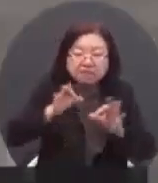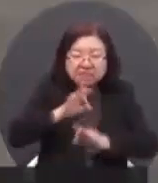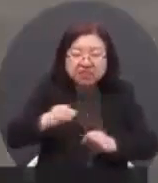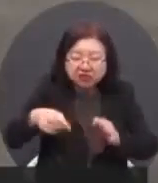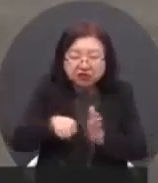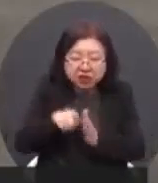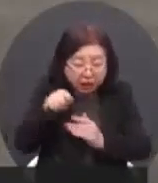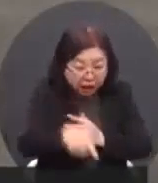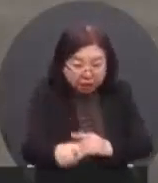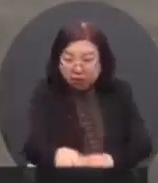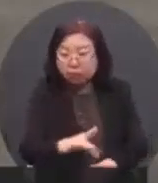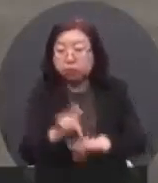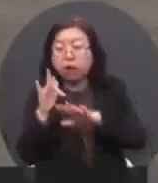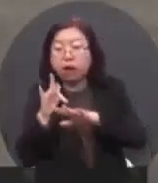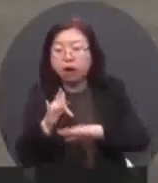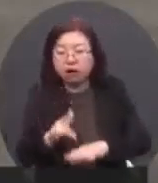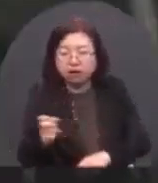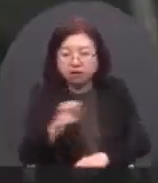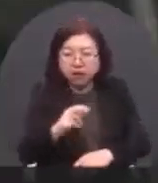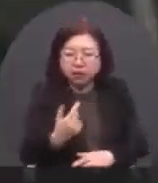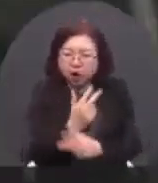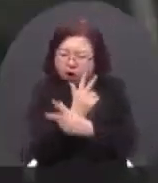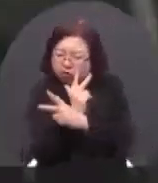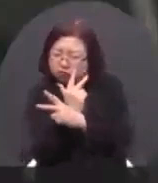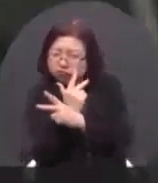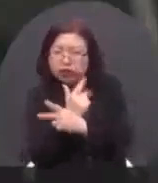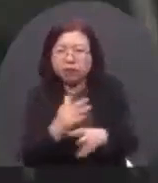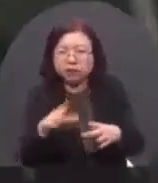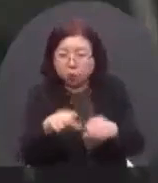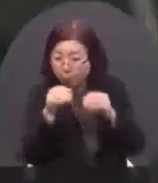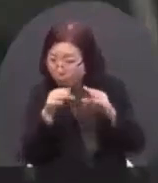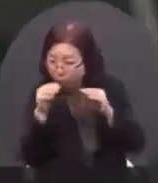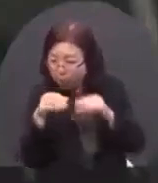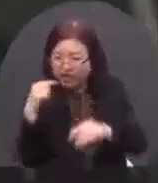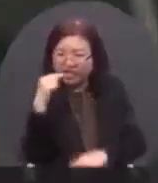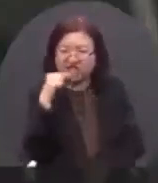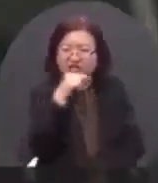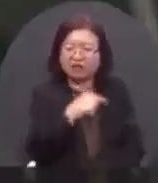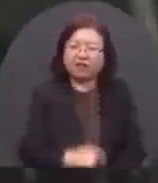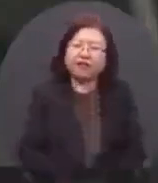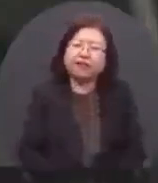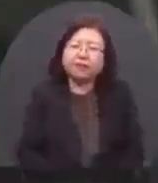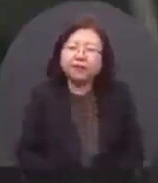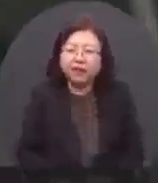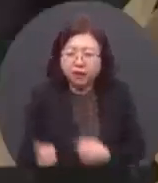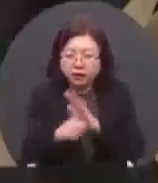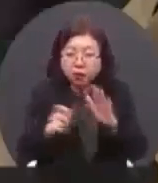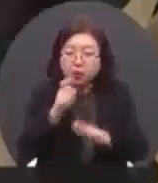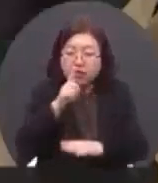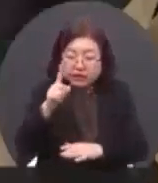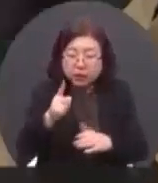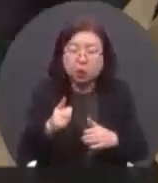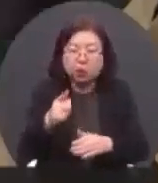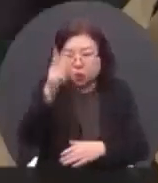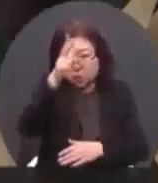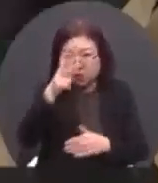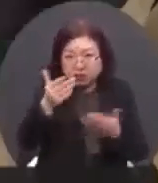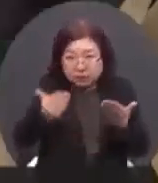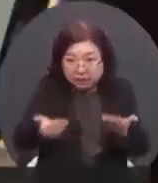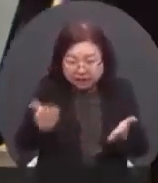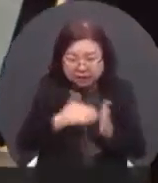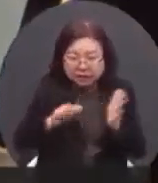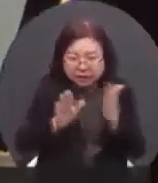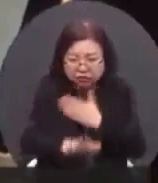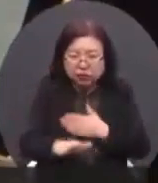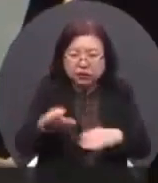침 지어 차량 블랙박스 볶거나 주행 기록을 남기지 안된 치밀함도 보였습니다 둔한 신고를 받은 경찰이 차 주인의 휴대전화